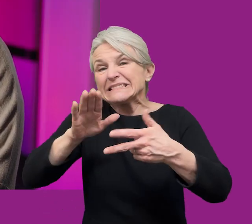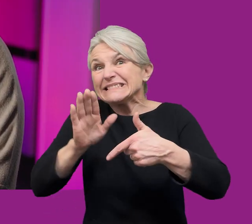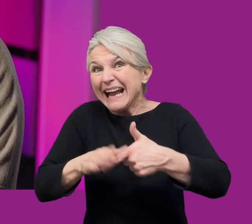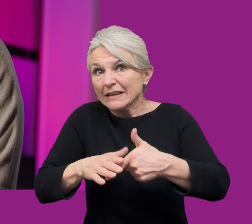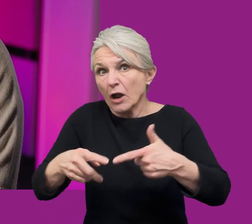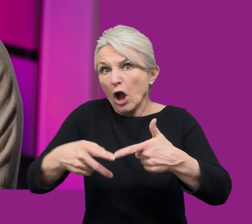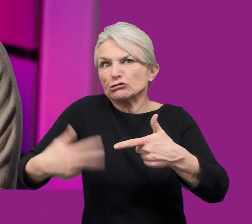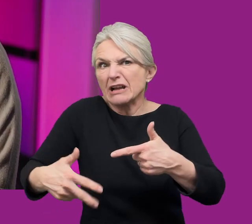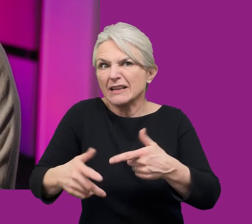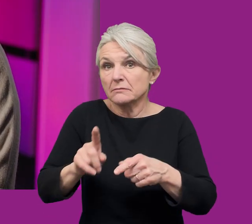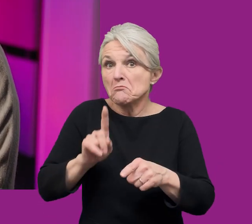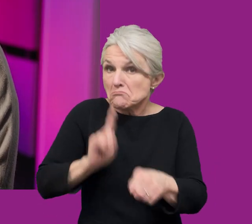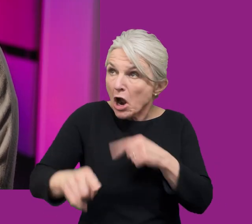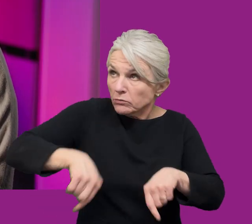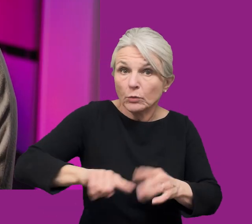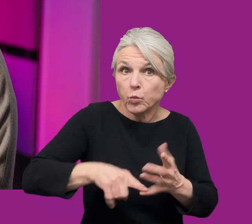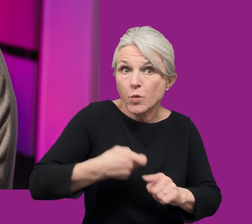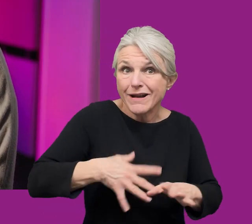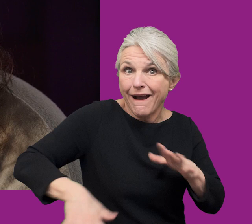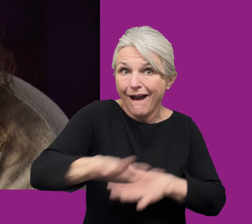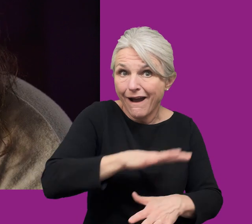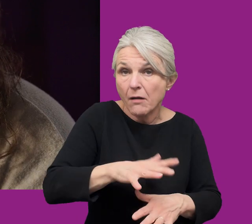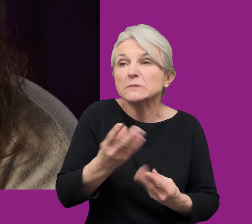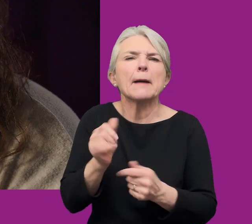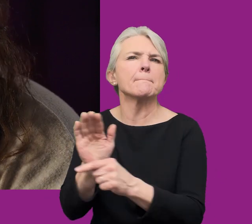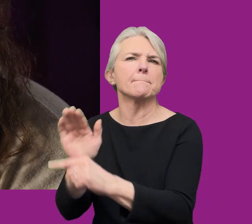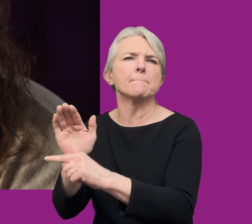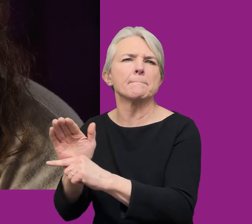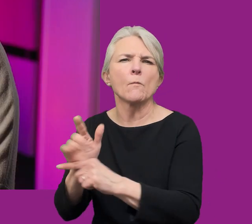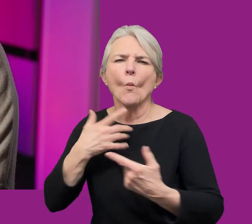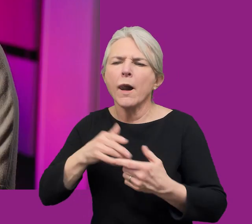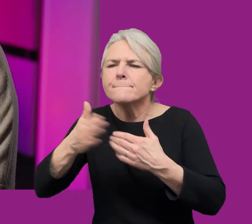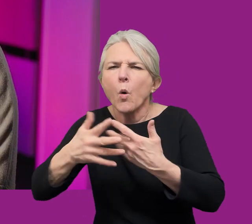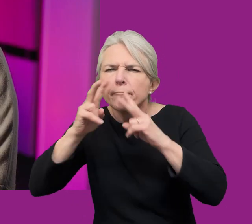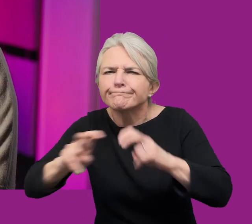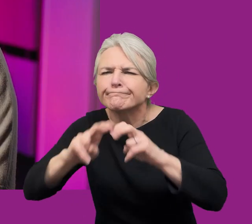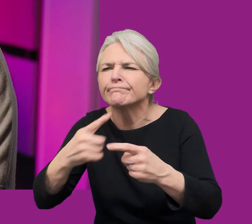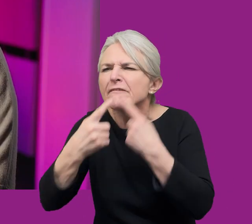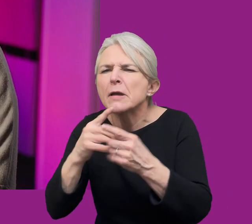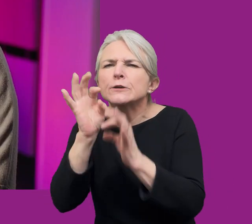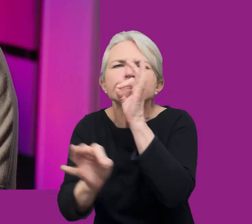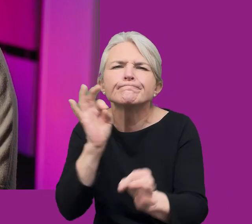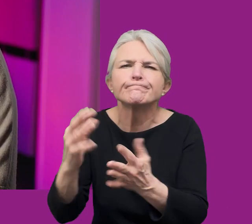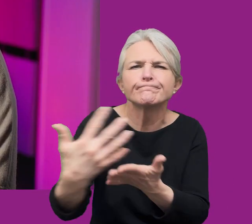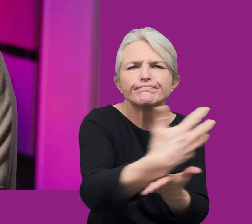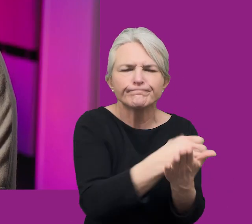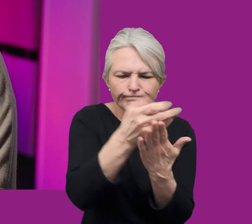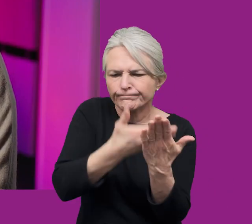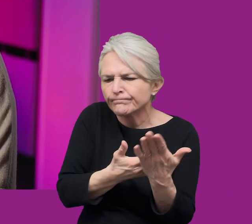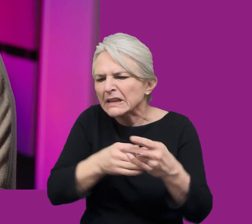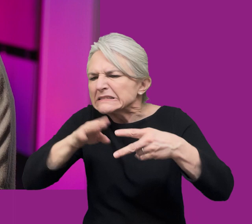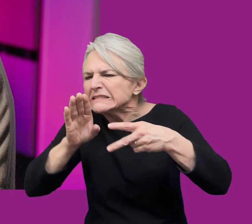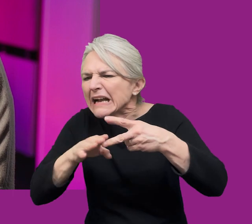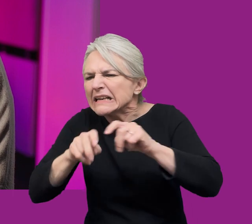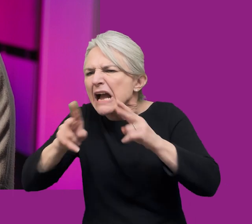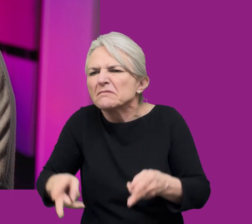rhan fwyaf o'r ail gyfeiriadau hyn yn y Deyrnas Unedig, ond roedd rhai dramor. Rydym ni'n bwriadu llunio dadansoddiad manylach